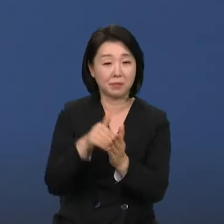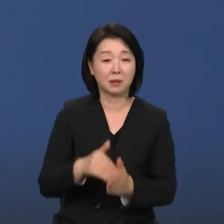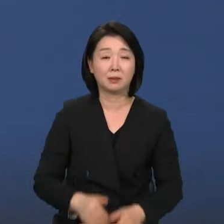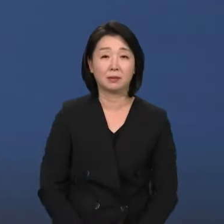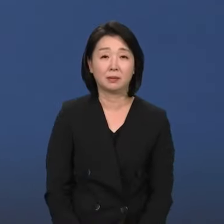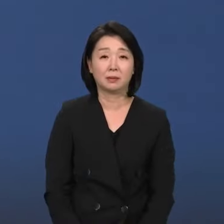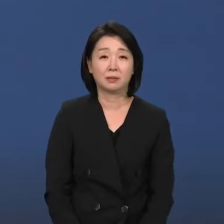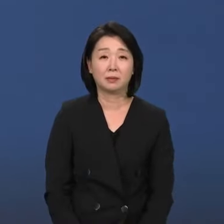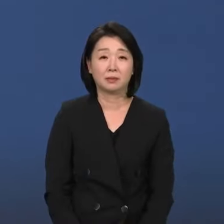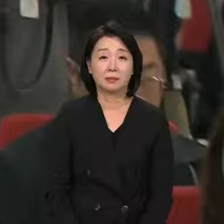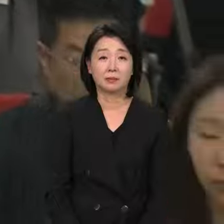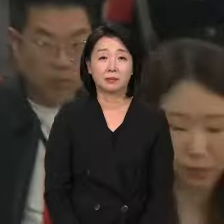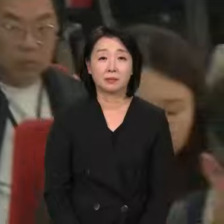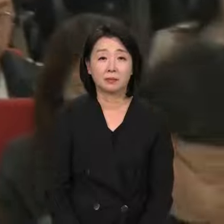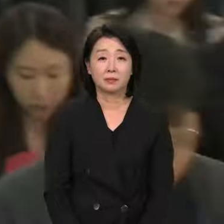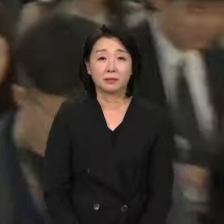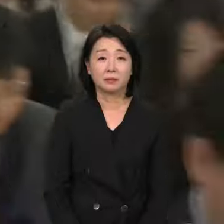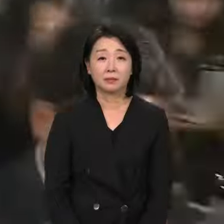기자입니다.